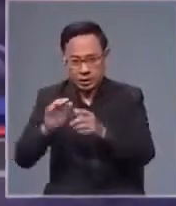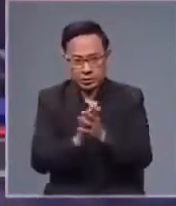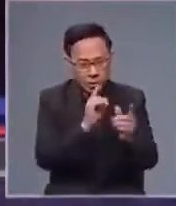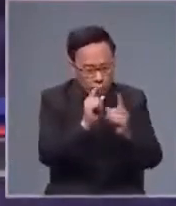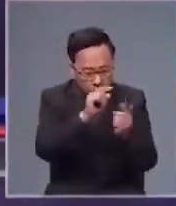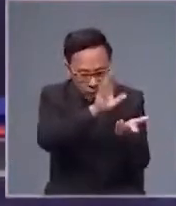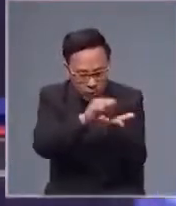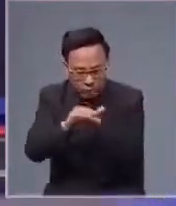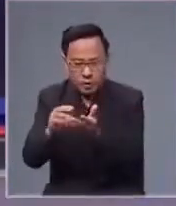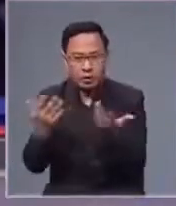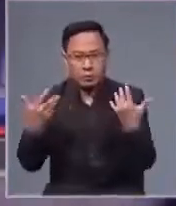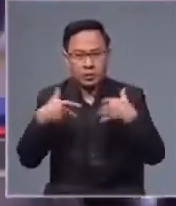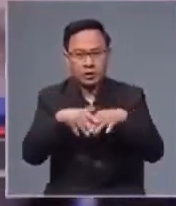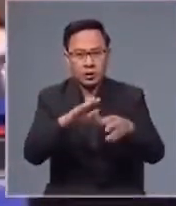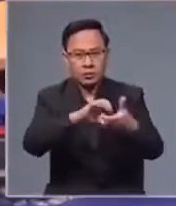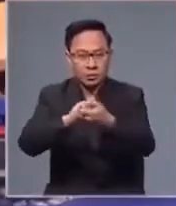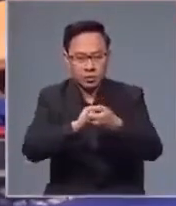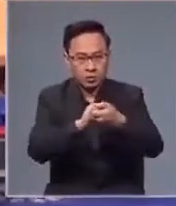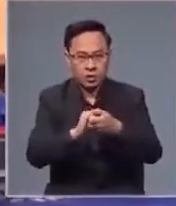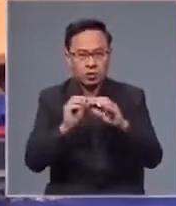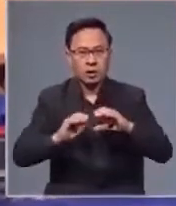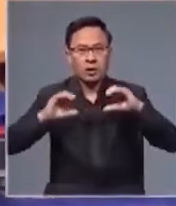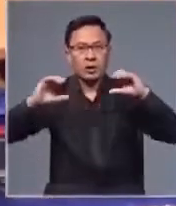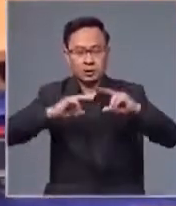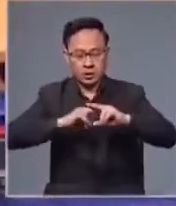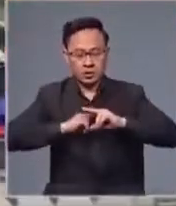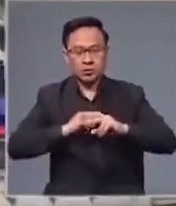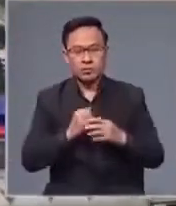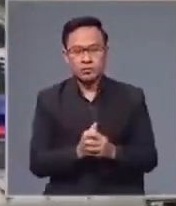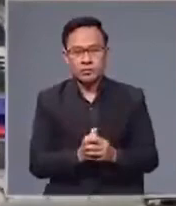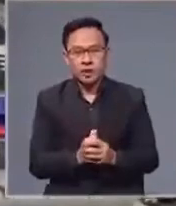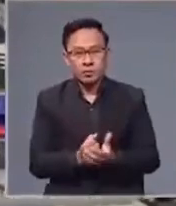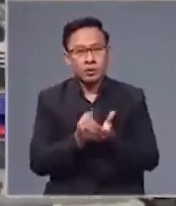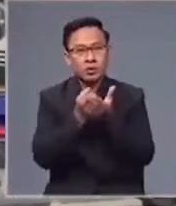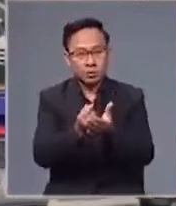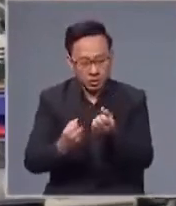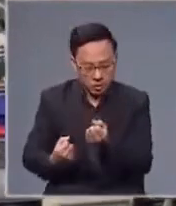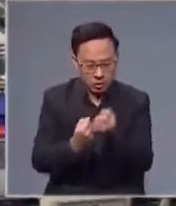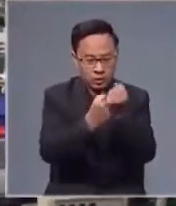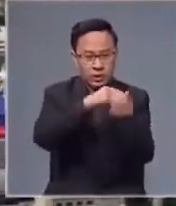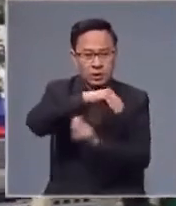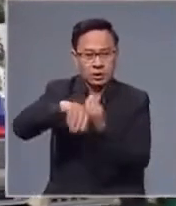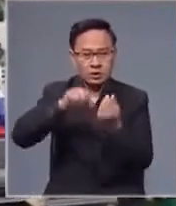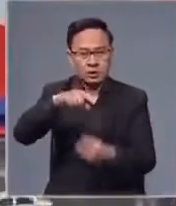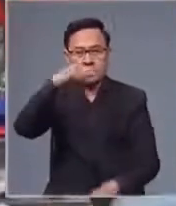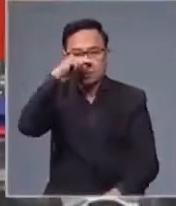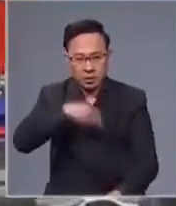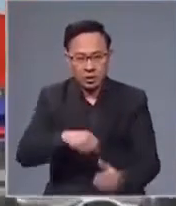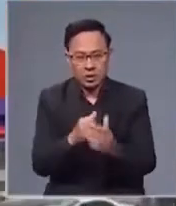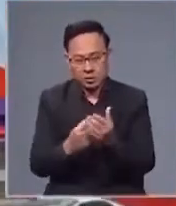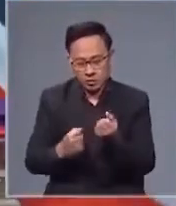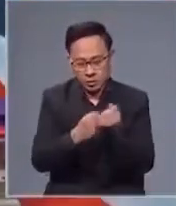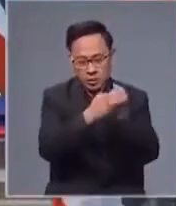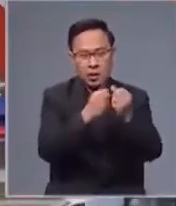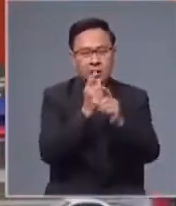พื่อเป็นการประสานความร่วมมือระหว่างภาครัฐและเอกชนที่จะช่วยกันขับเคลื่อนเศรษฐกิจของประเทศให้เดินหน้าไปอย่